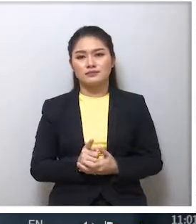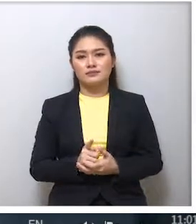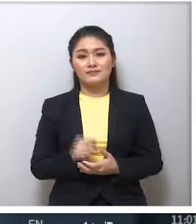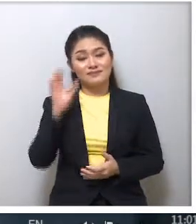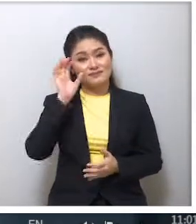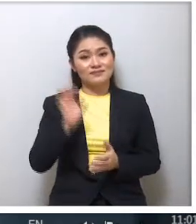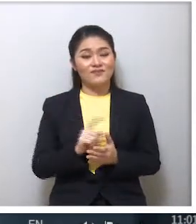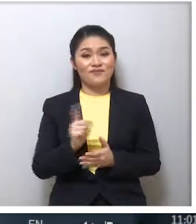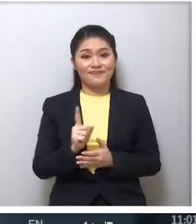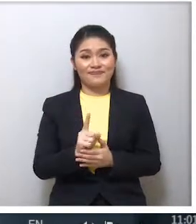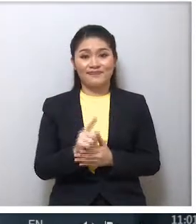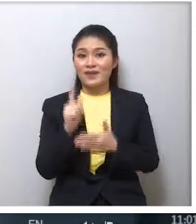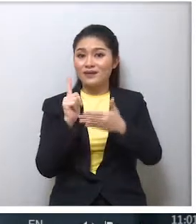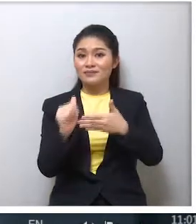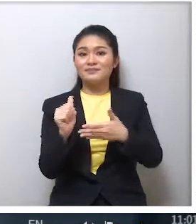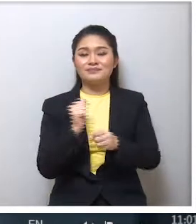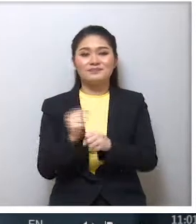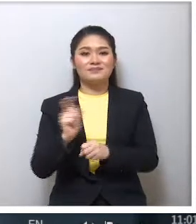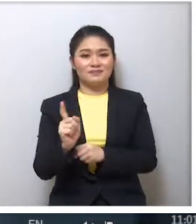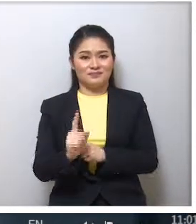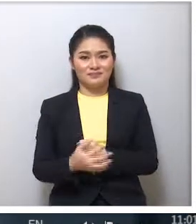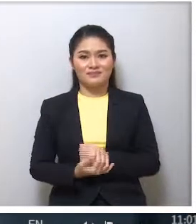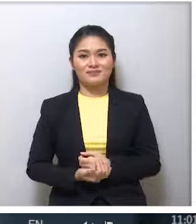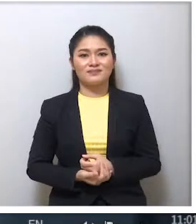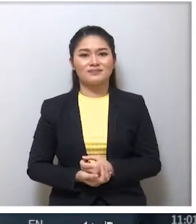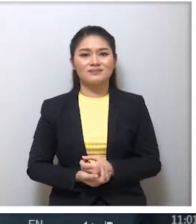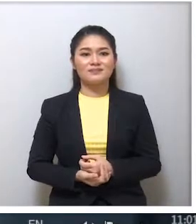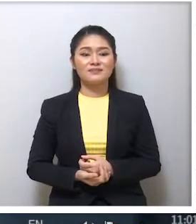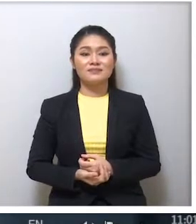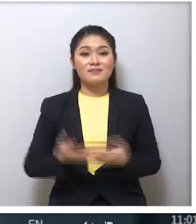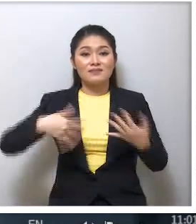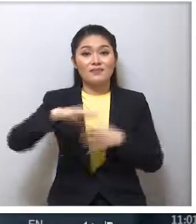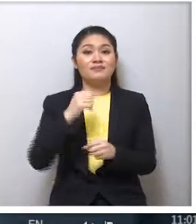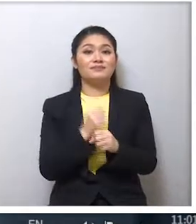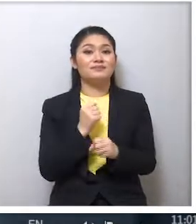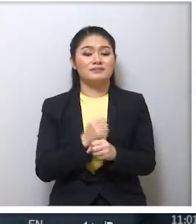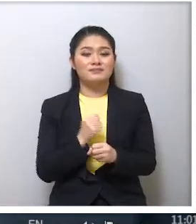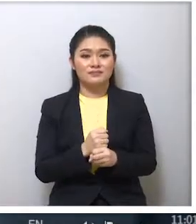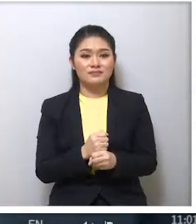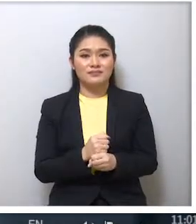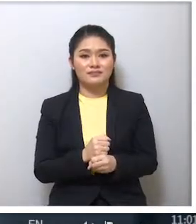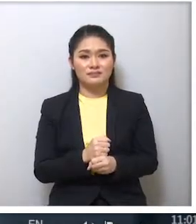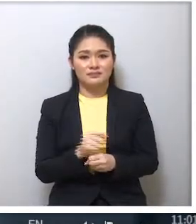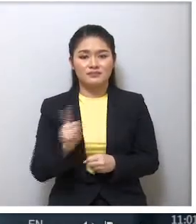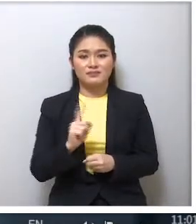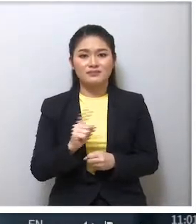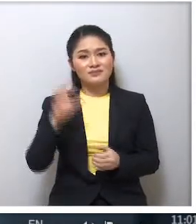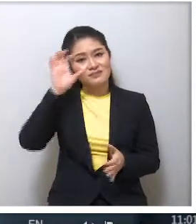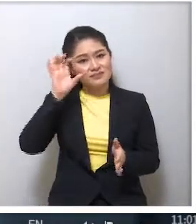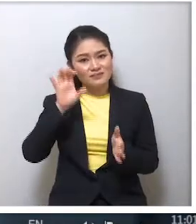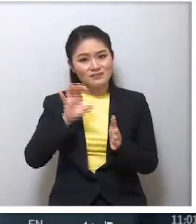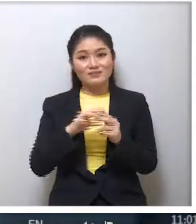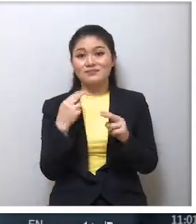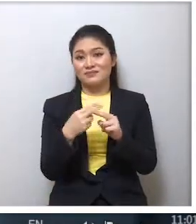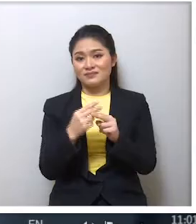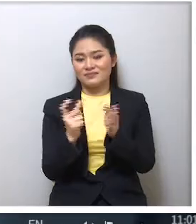เขาเรียกว่าเป็นภาพโปร่งใสนะครับเราจะเรนเดอร์ยังไงหลังจากที่เราทำตัวโลโก้